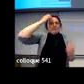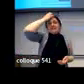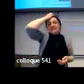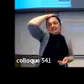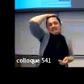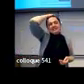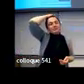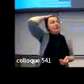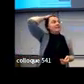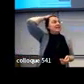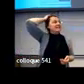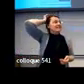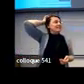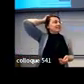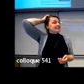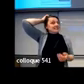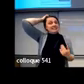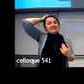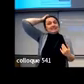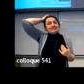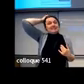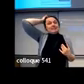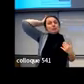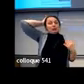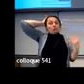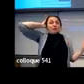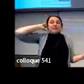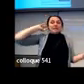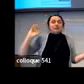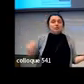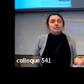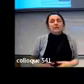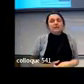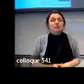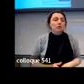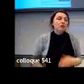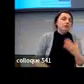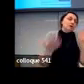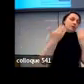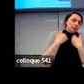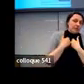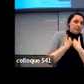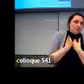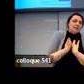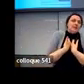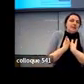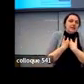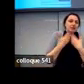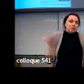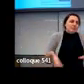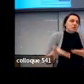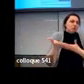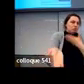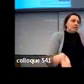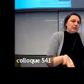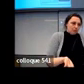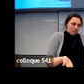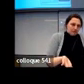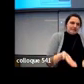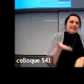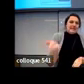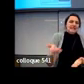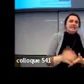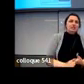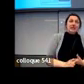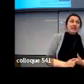je me dis, un enseignant, c'est important qu'il soit accompagné là, sur ces questions-là. Là, moi, dans mon cas, ça allait, je suis habituée dans